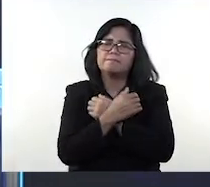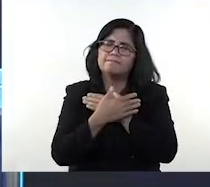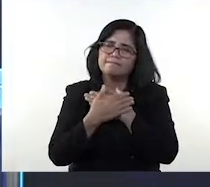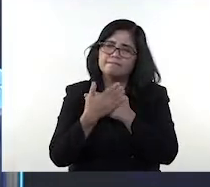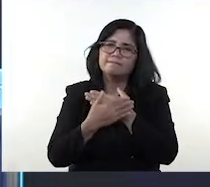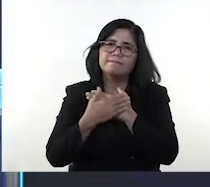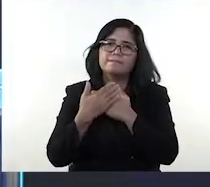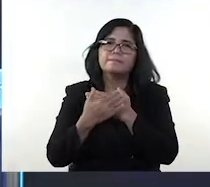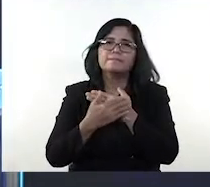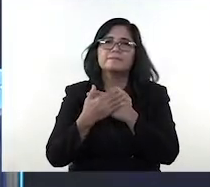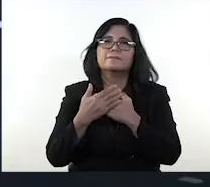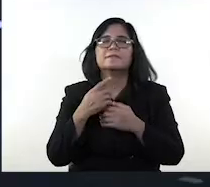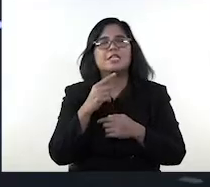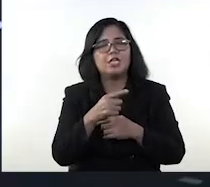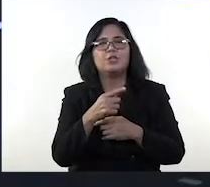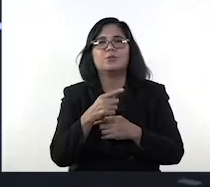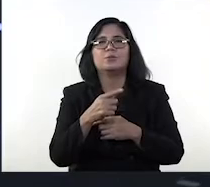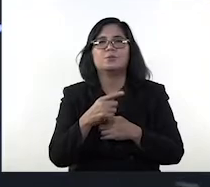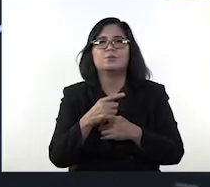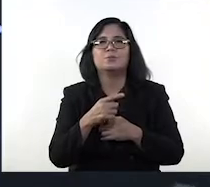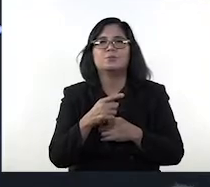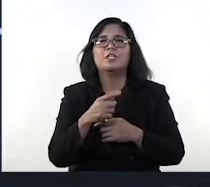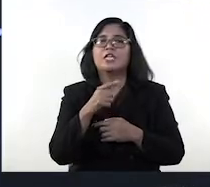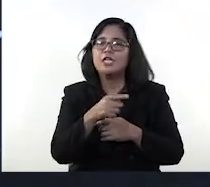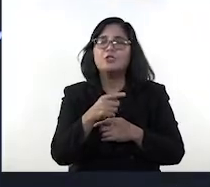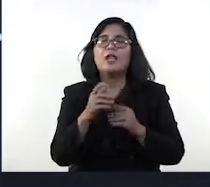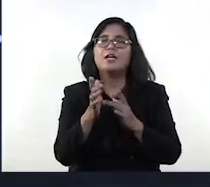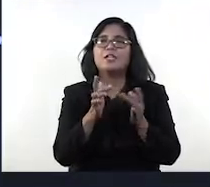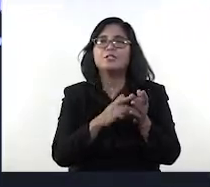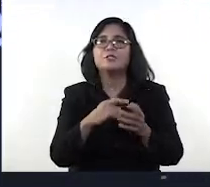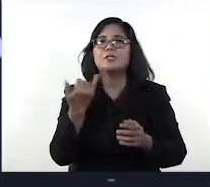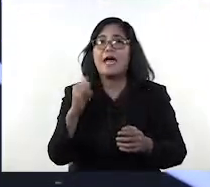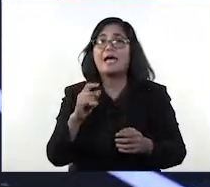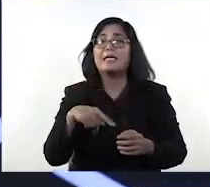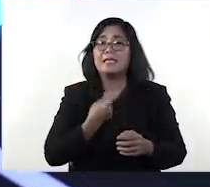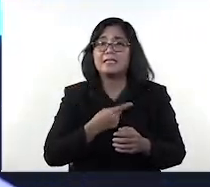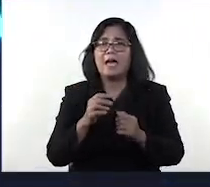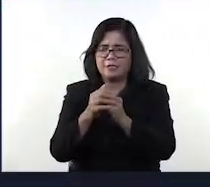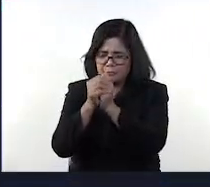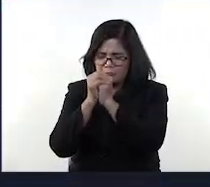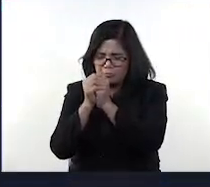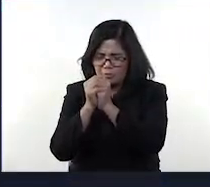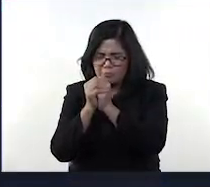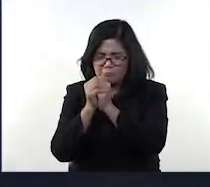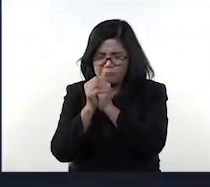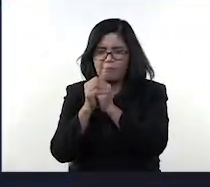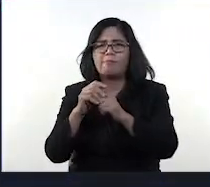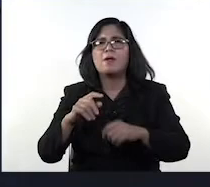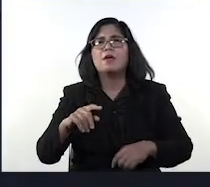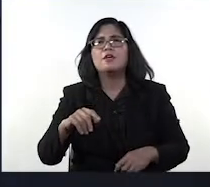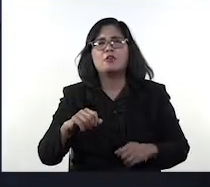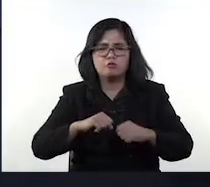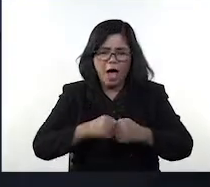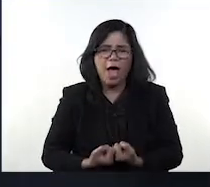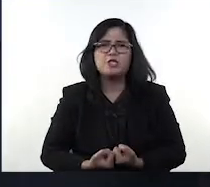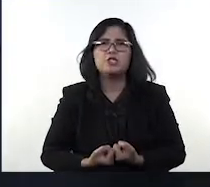sayap itu dia itu Yesus yang kita sembah yang sudah rusak yang